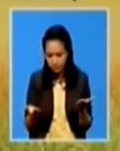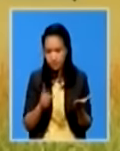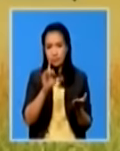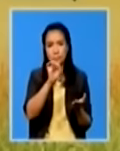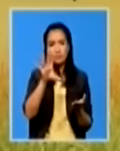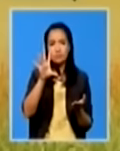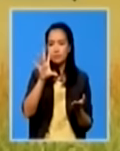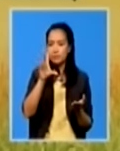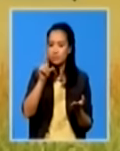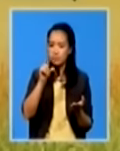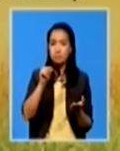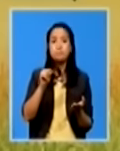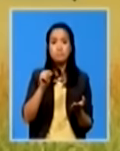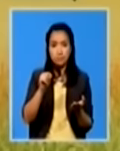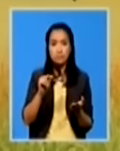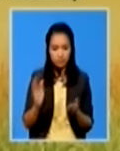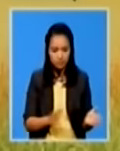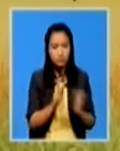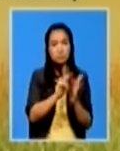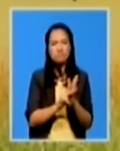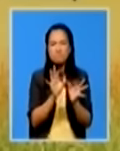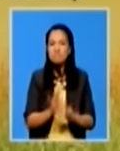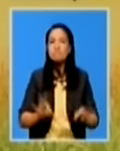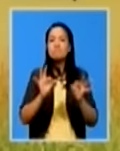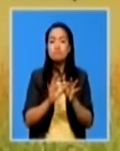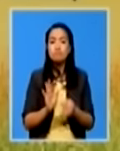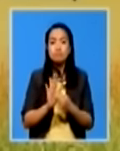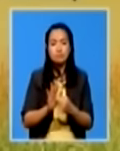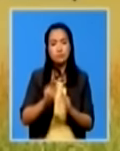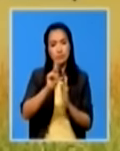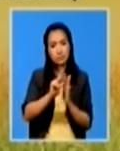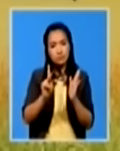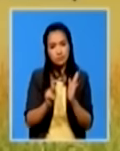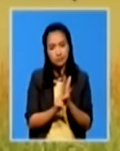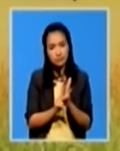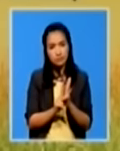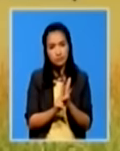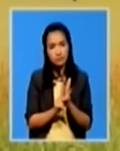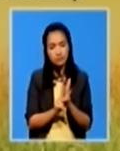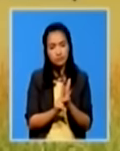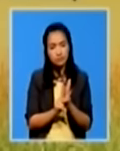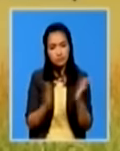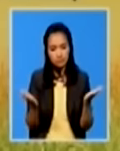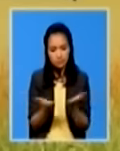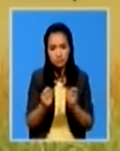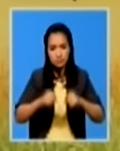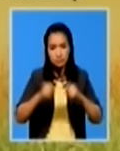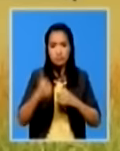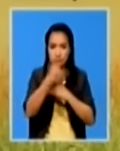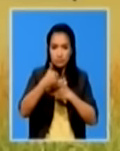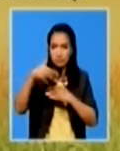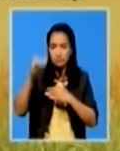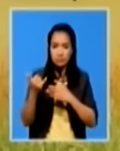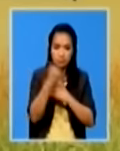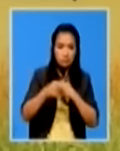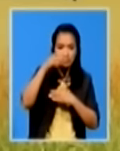51ถึง57กฎหมายสำคัญที่จำเป็นเช่นกฎหมายตามสัญญาระหว่างประเทศกฎหมายระหว่างประเท